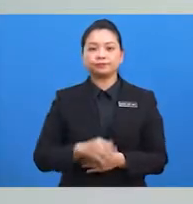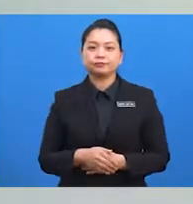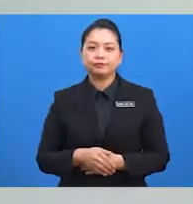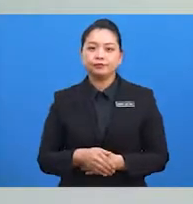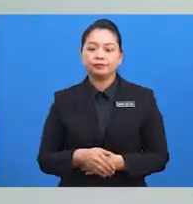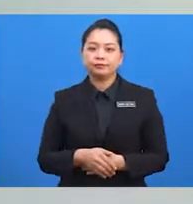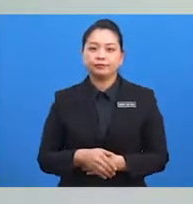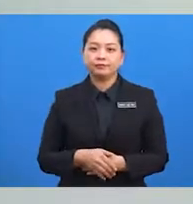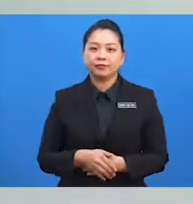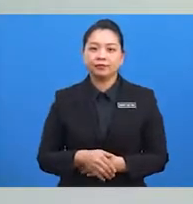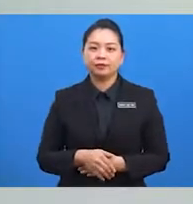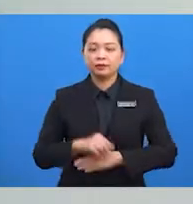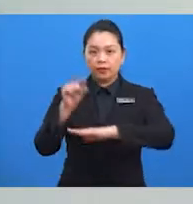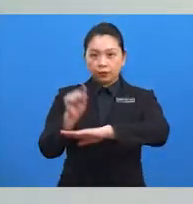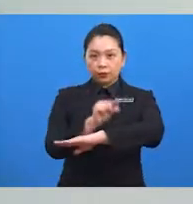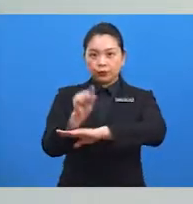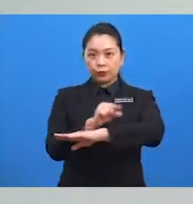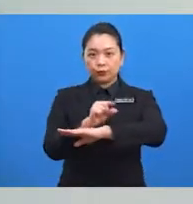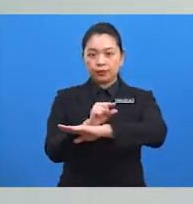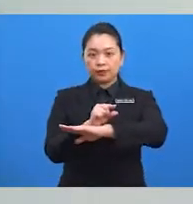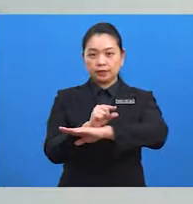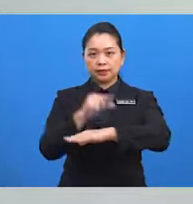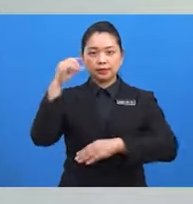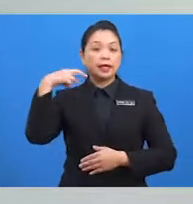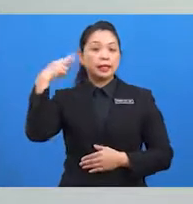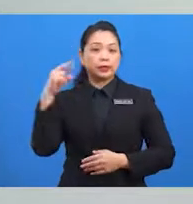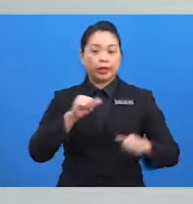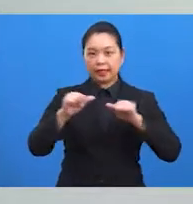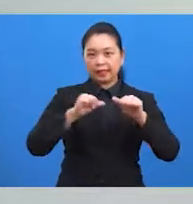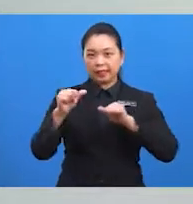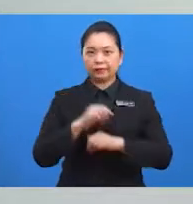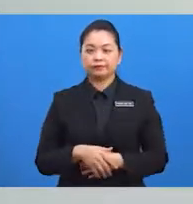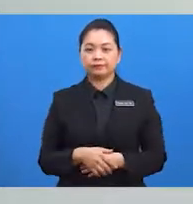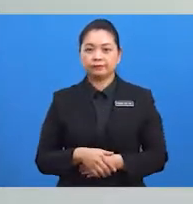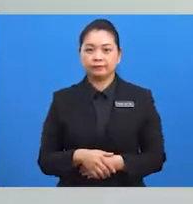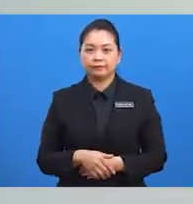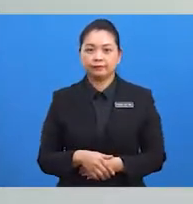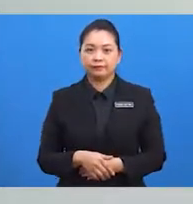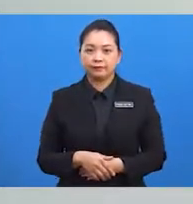4 itu kegunaan sinaran reduktif